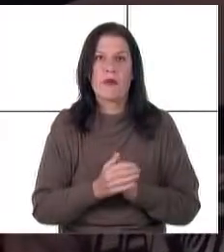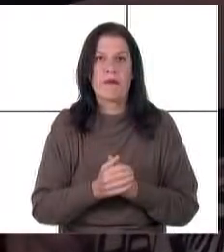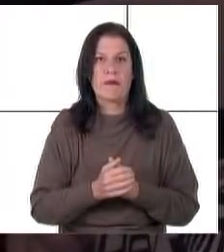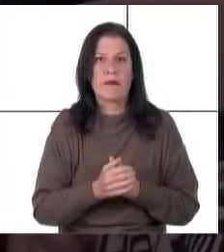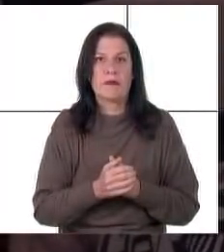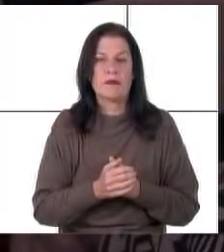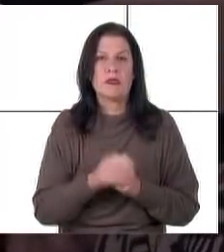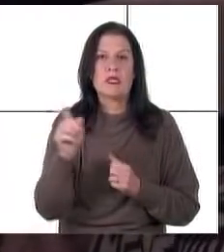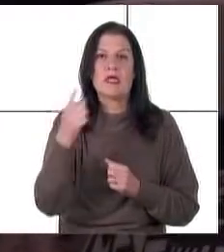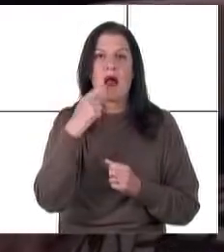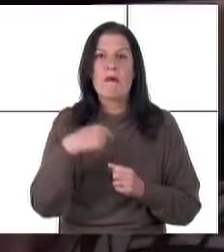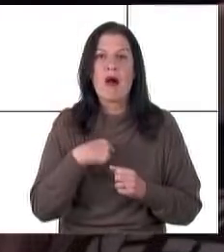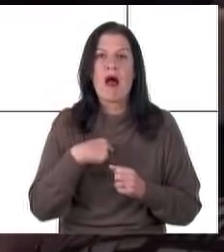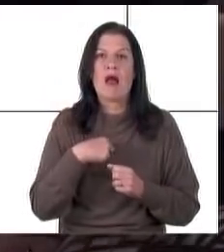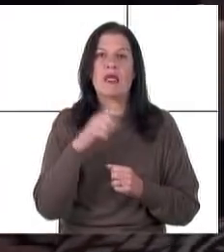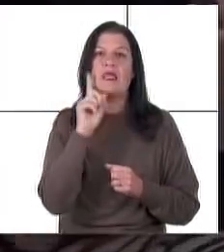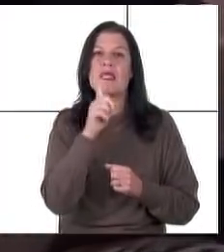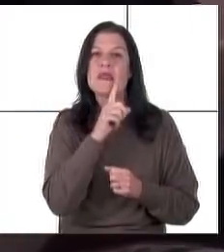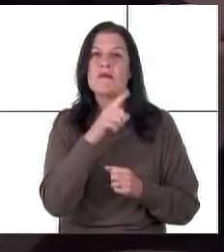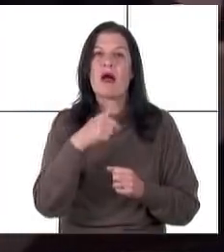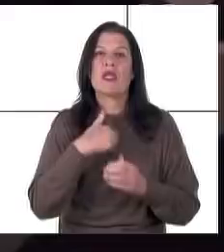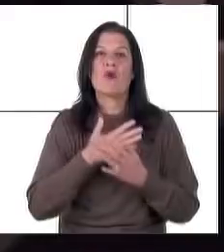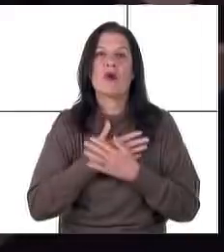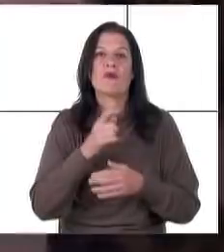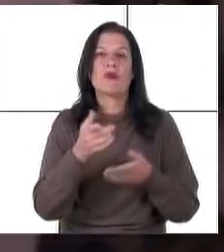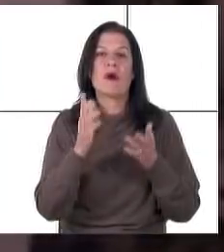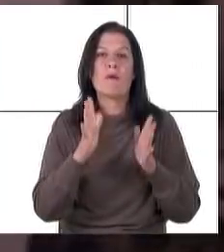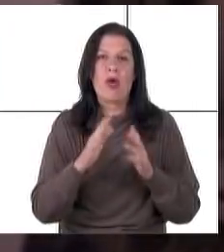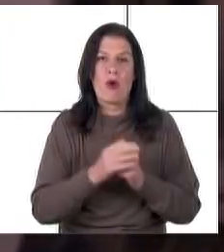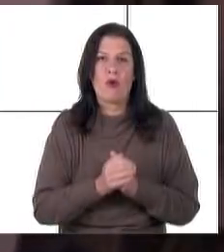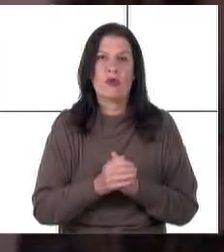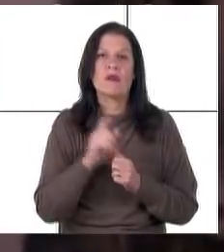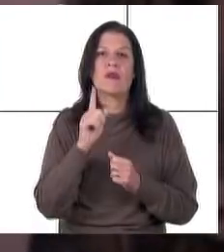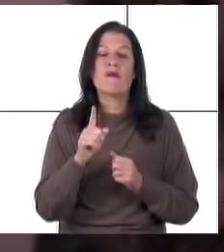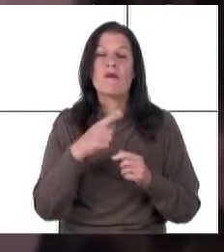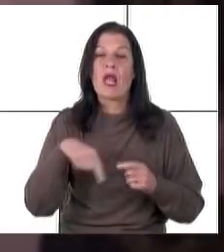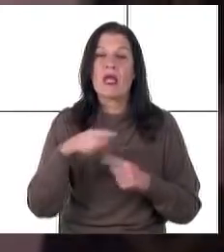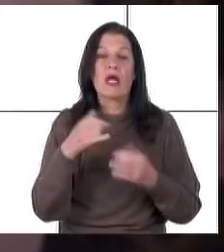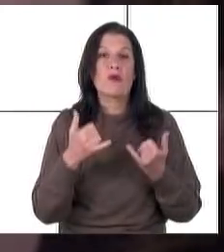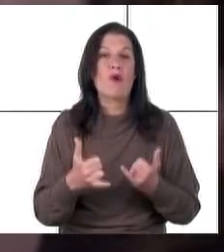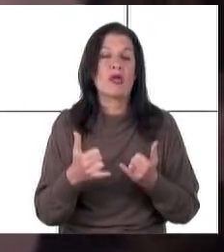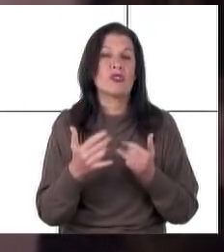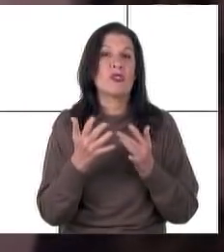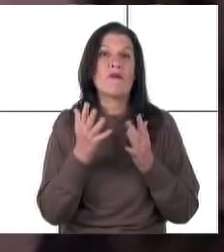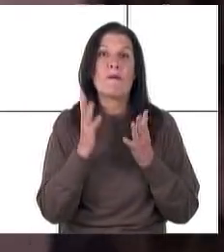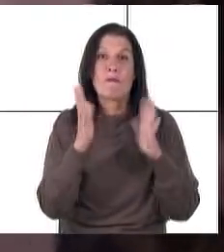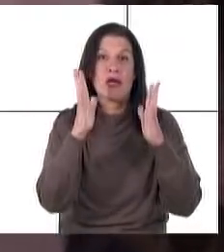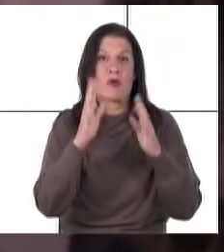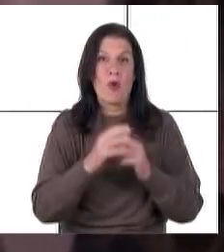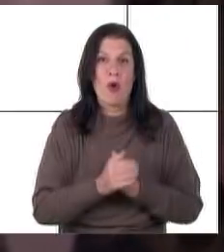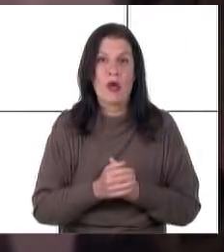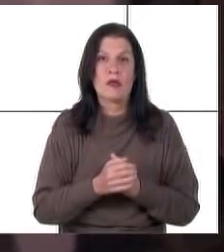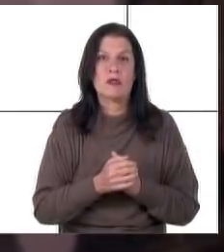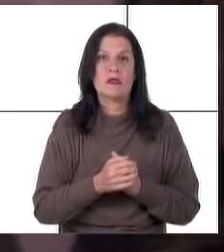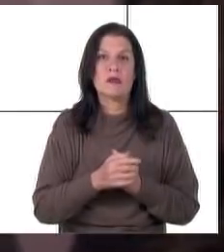Мама, говорит, я тебя очень люблю, говорит, мы в аду. Я говорю, Котя, говорит, ты жива, цела? Она